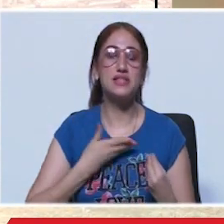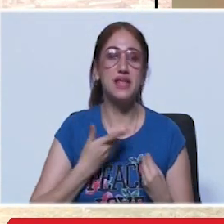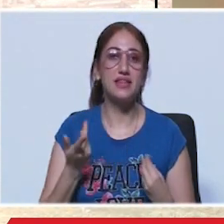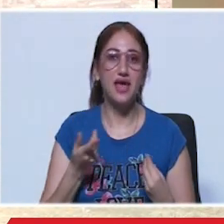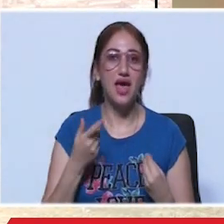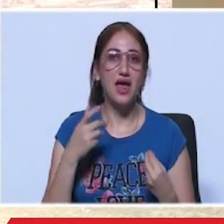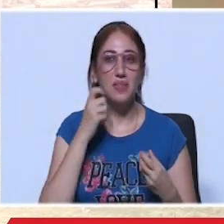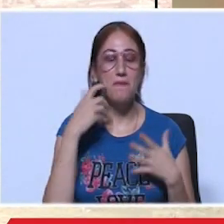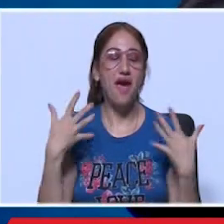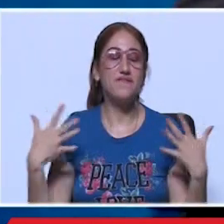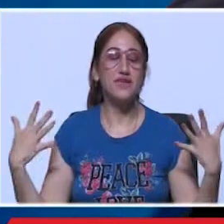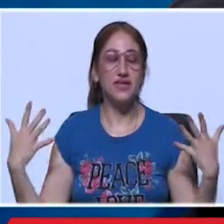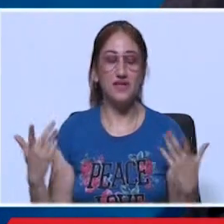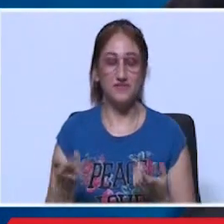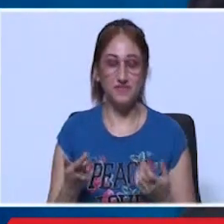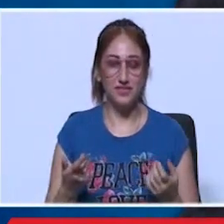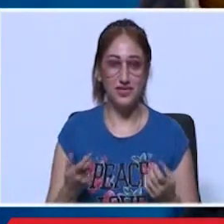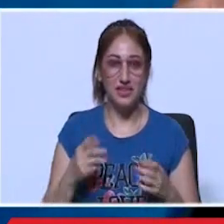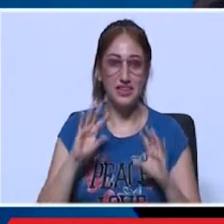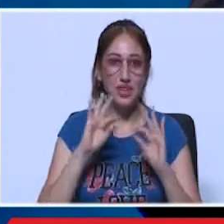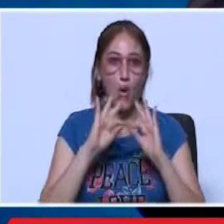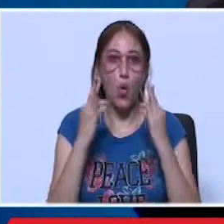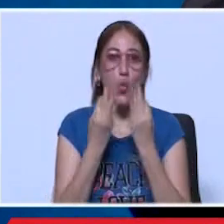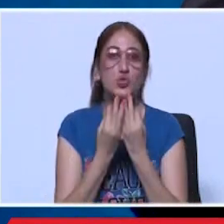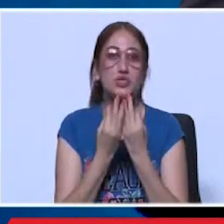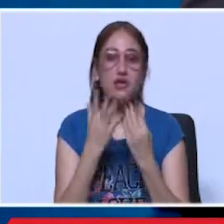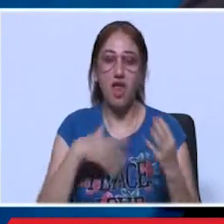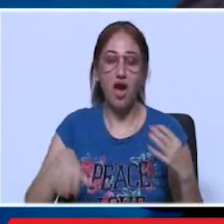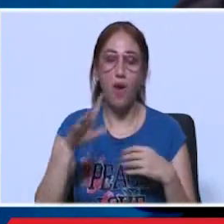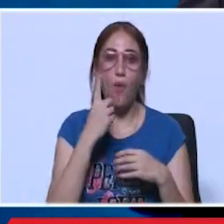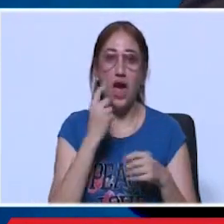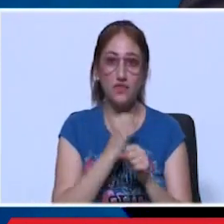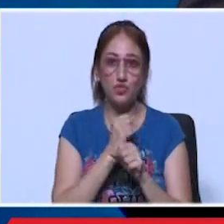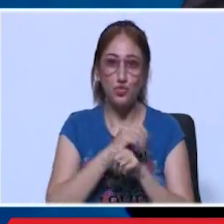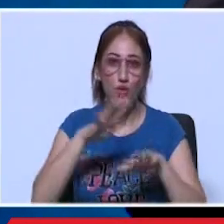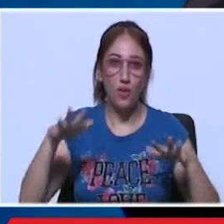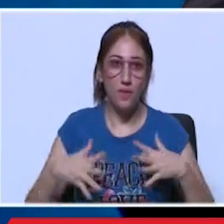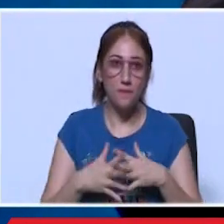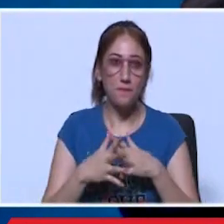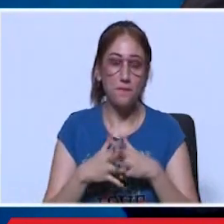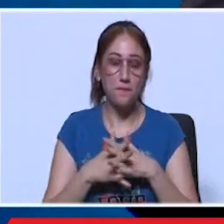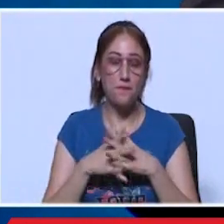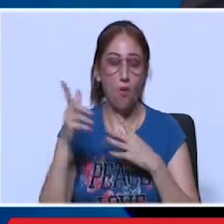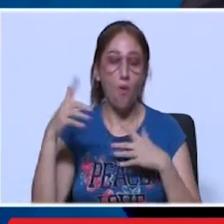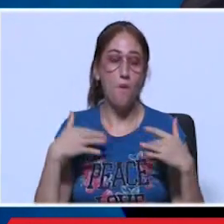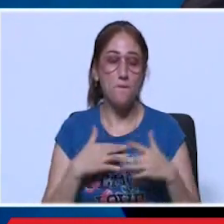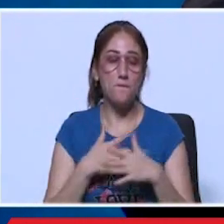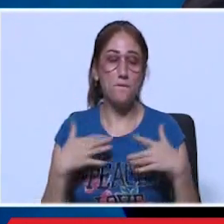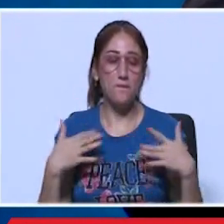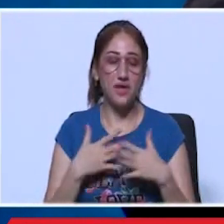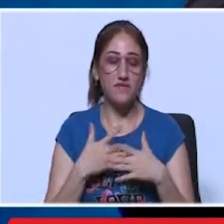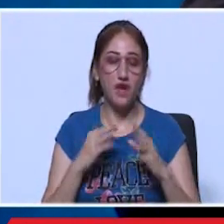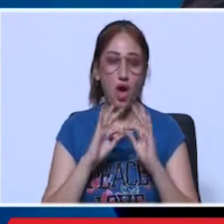جميله جدا في الكواليس تحس ان احنا اسره واحده وهو كان بيفرح بان